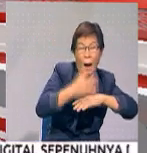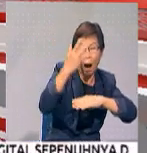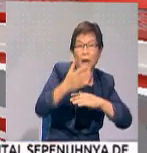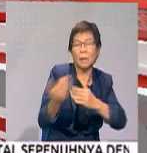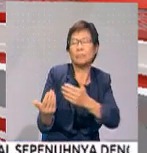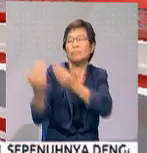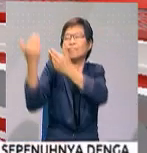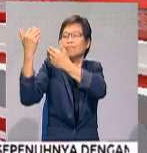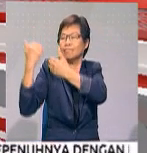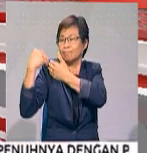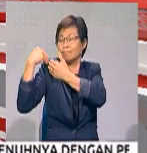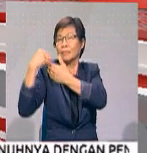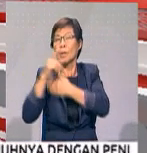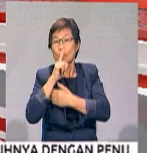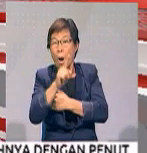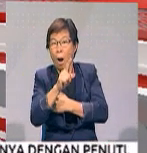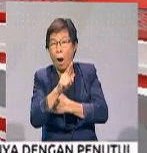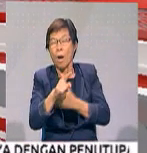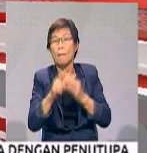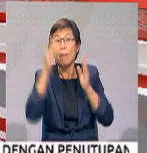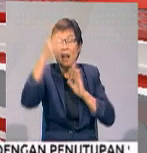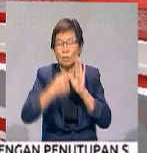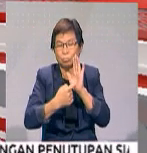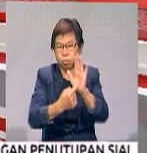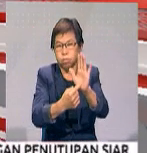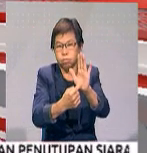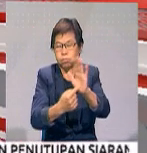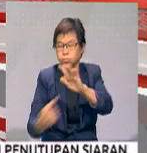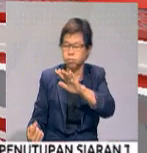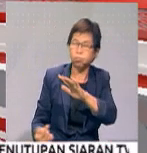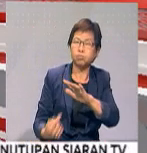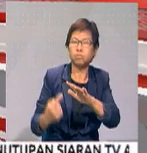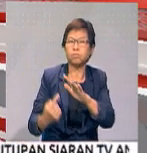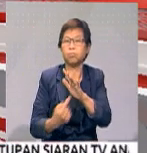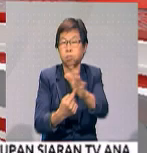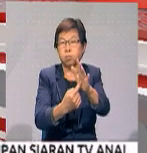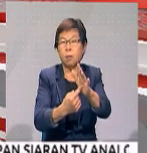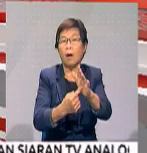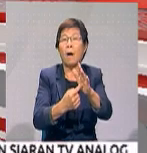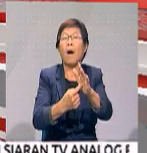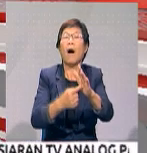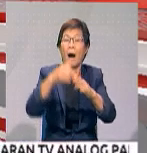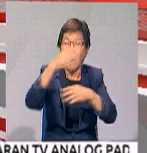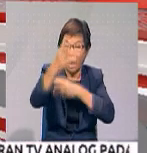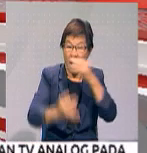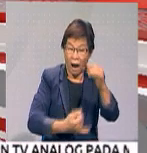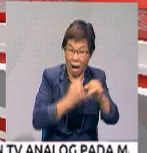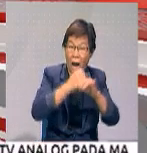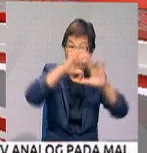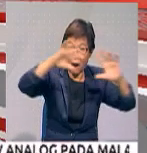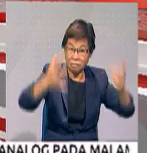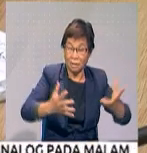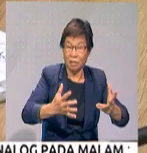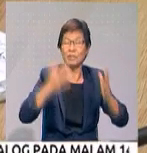menggalas cabaran memastikan penampilan Malaysia di pentas antarabangsa cemerlang.